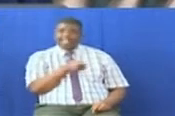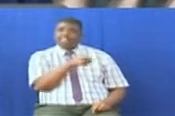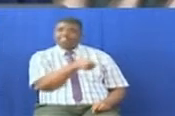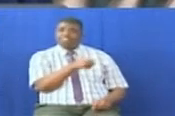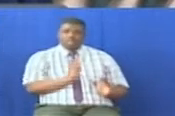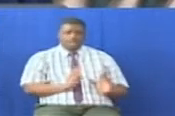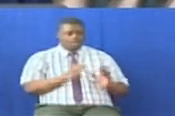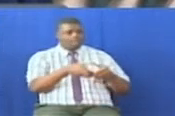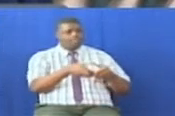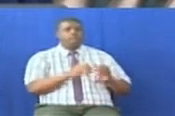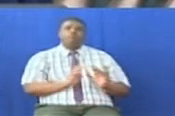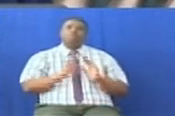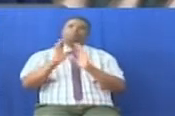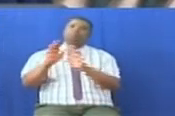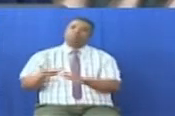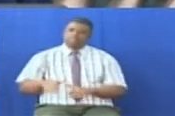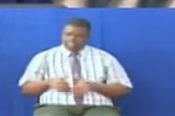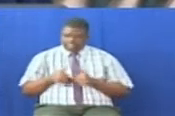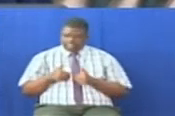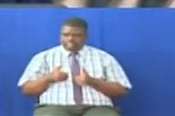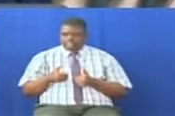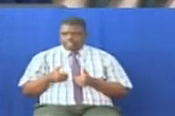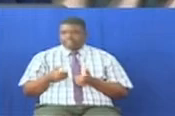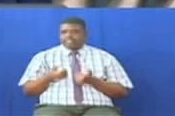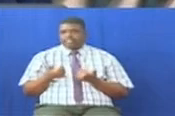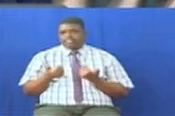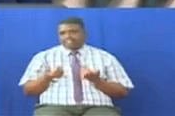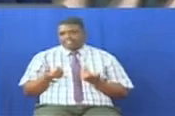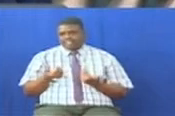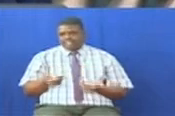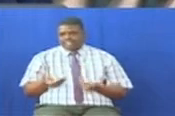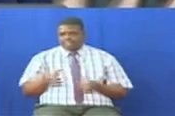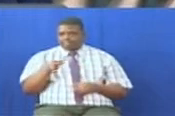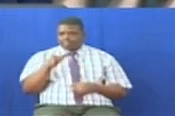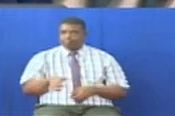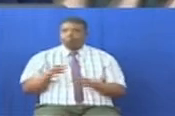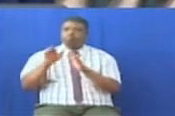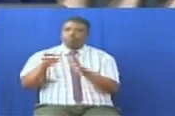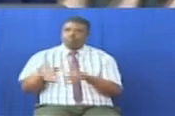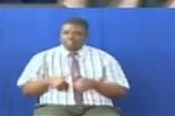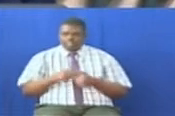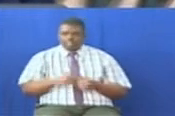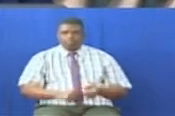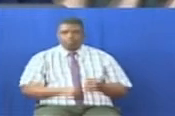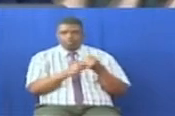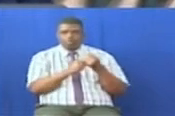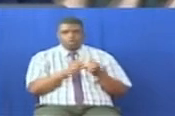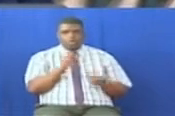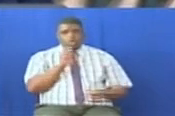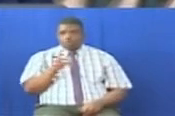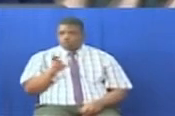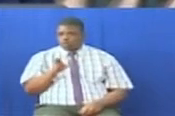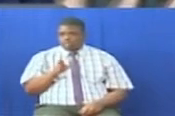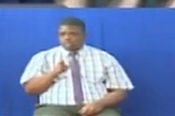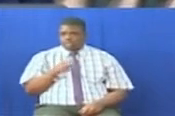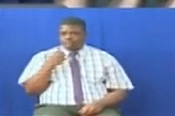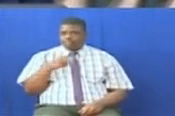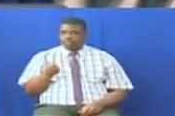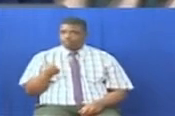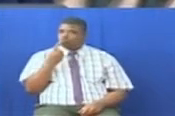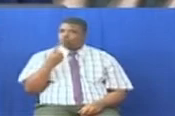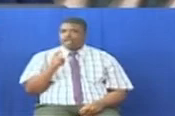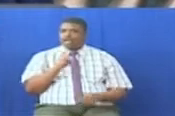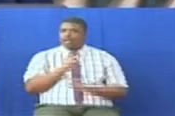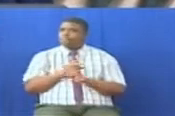ya bunge. Sasa mbunge ambaye anaunga mkono hoja anapiga kura ya